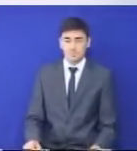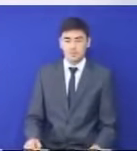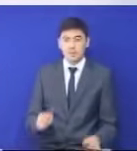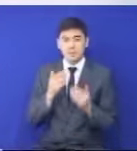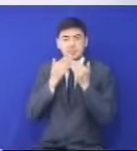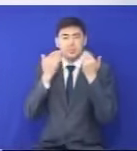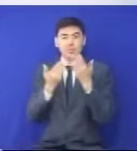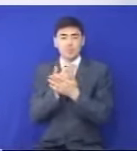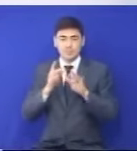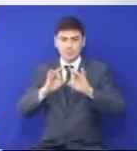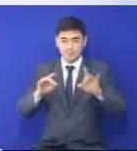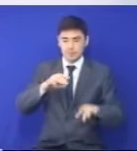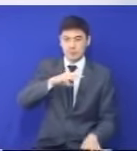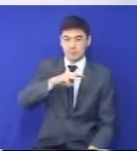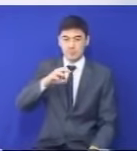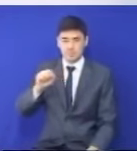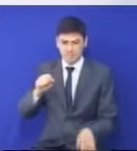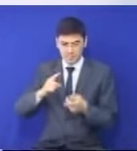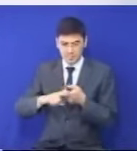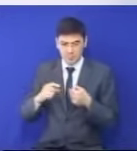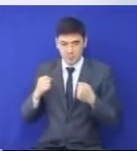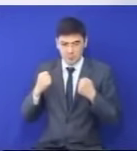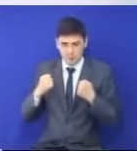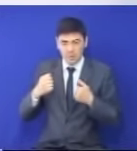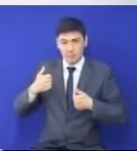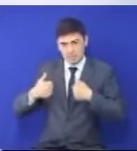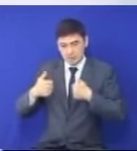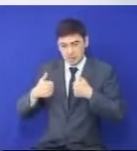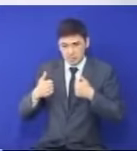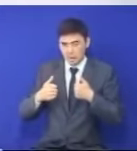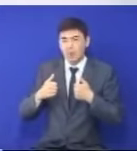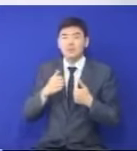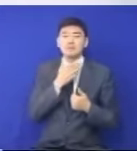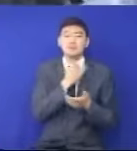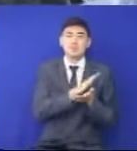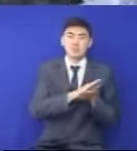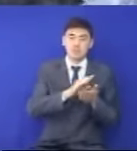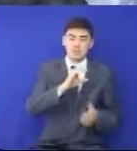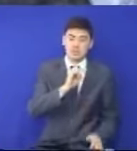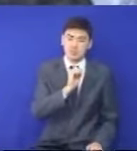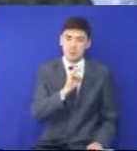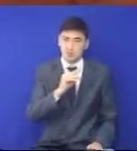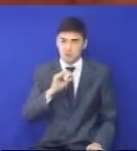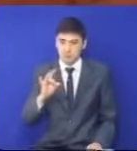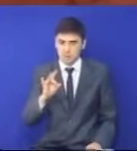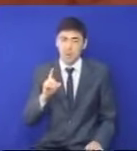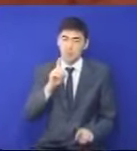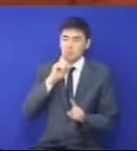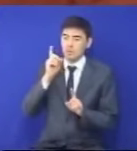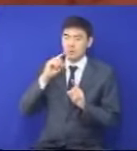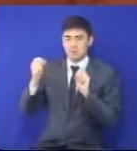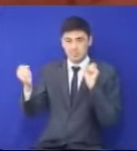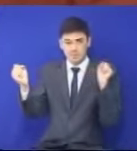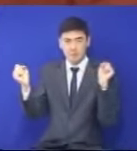Жәнді соңғы ақпарат, ММА-ден әлем чемпионы халғыралық дәрежедегі спорт шебері жерлесіміз Санжар Әділев жастармен кездесті. 22